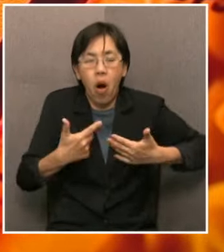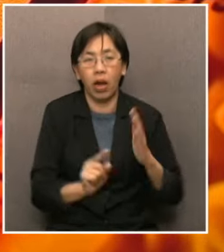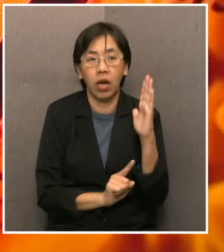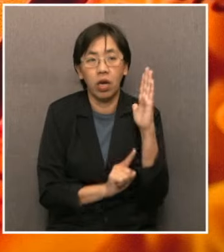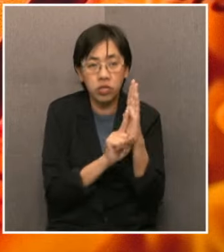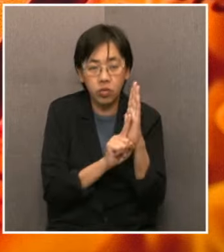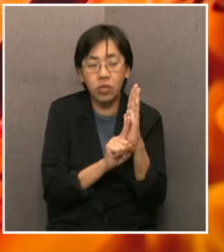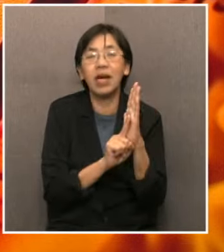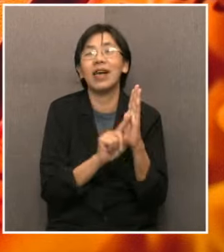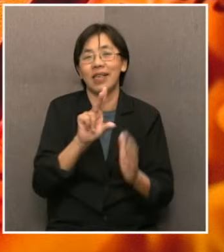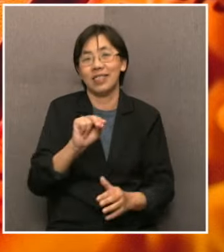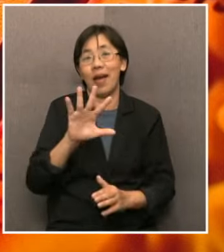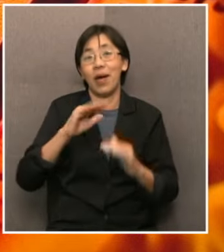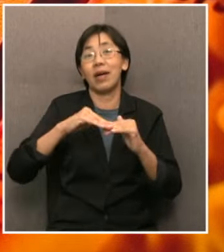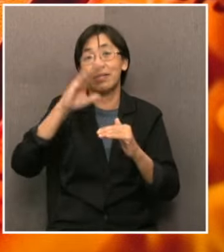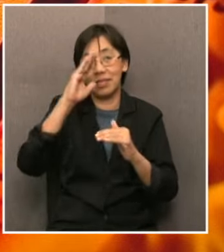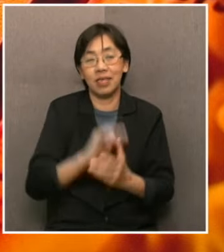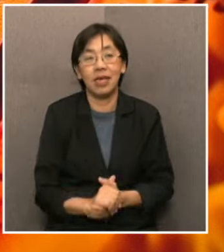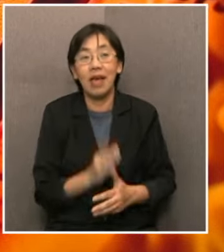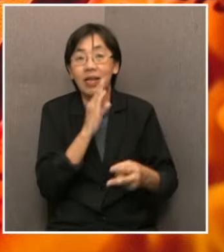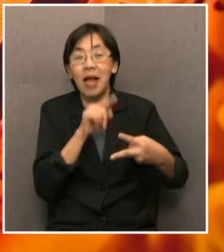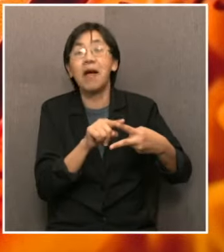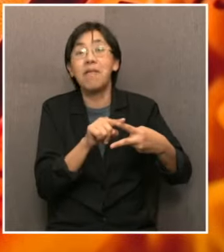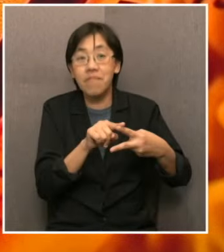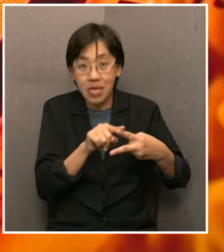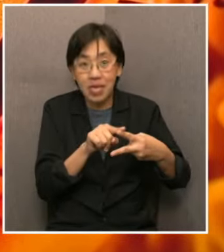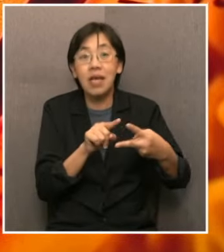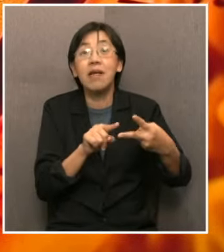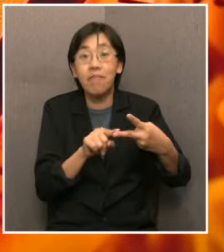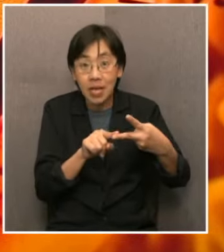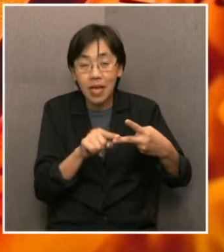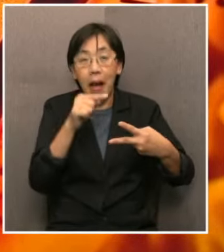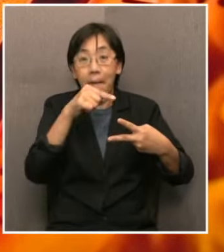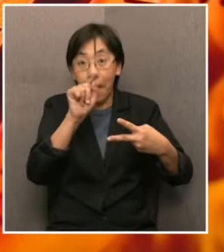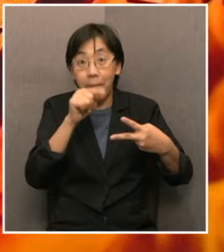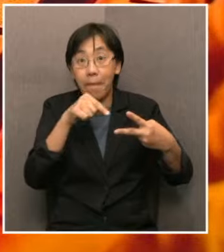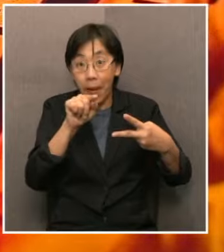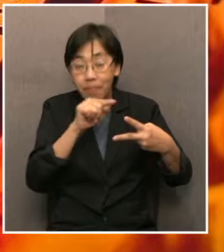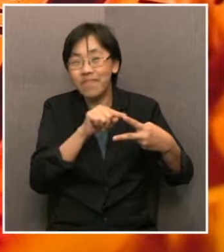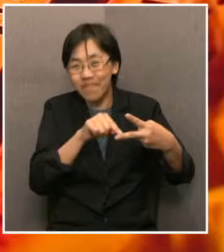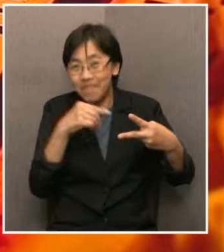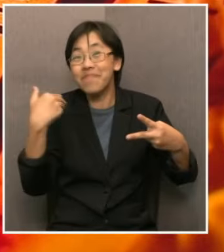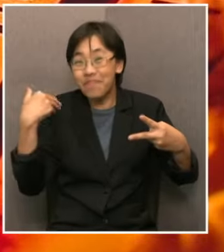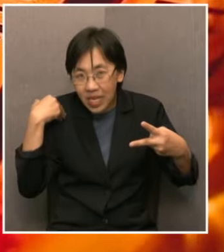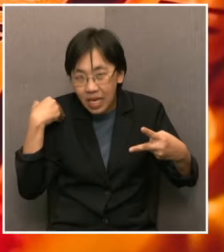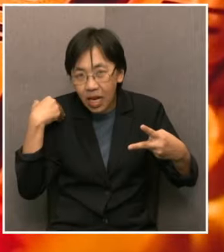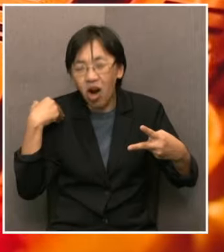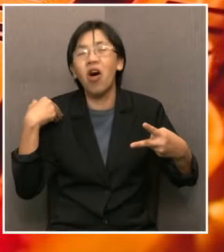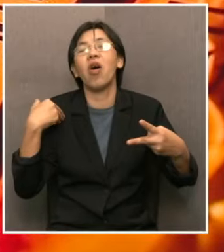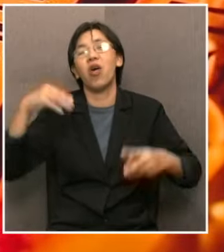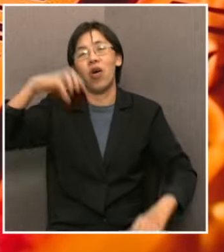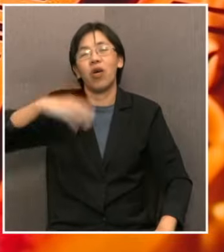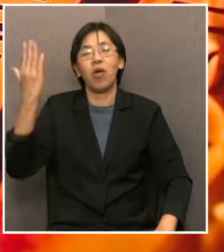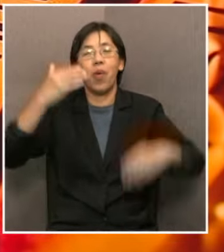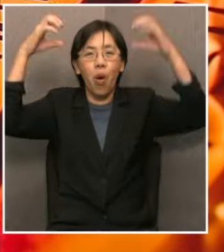องไ ๆ ขึไปถ้า 2 ประจายที่ที่ส Selectคือเจอสประใจนี้ก็จะแลว่ากรมอูตุ